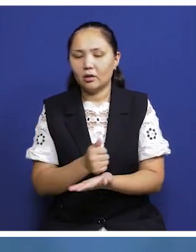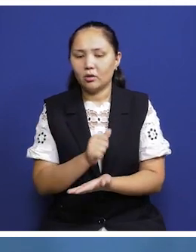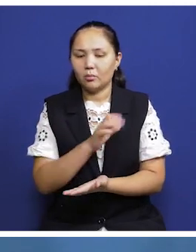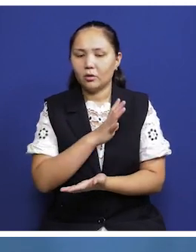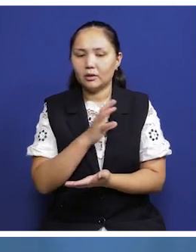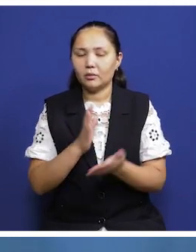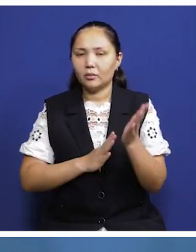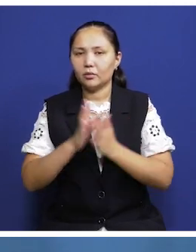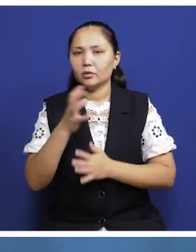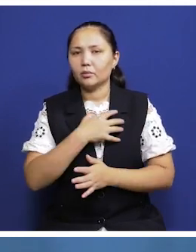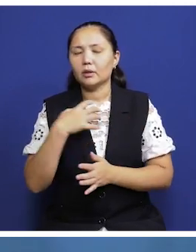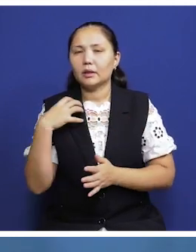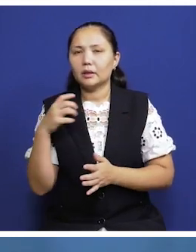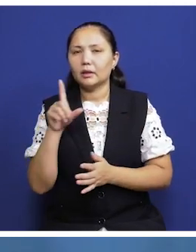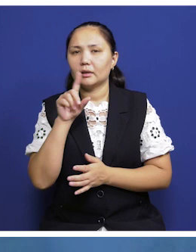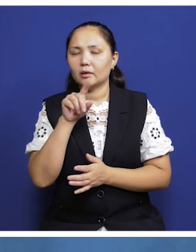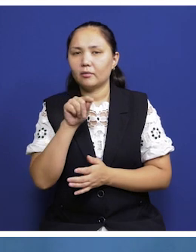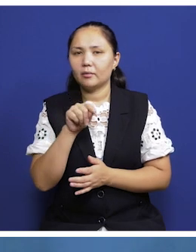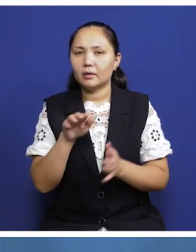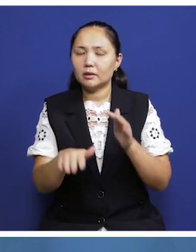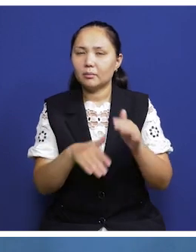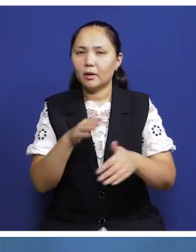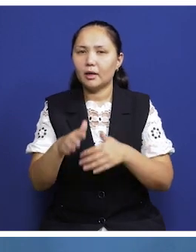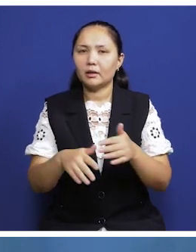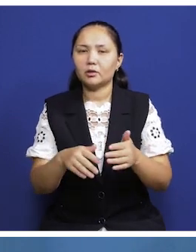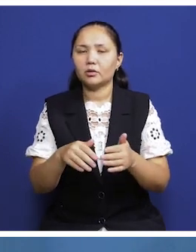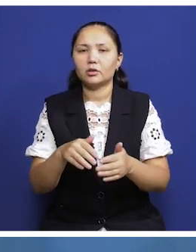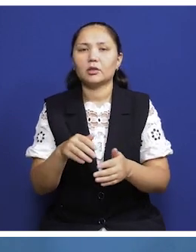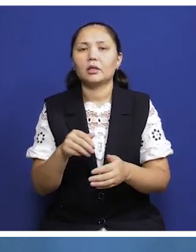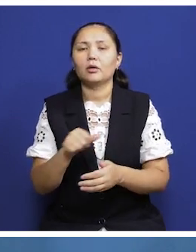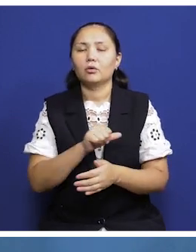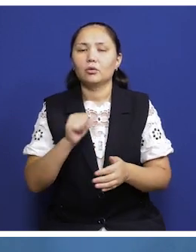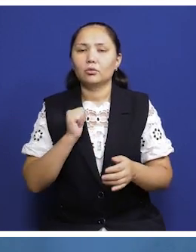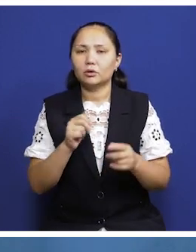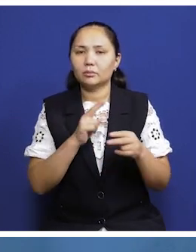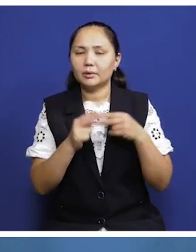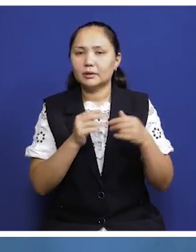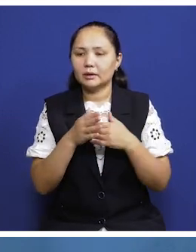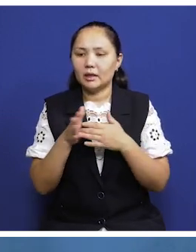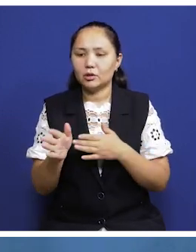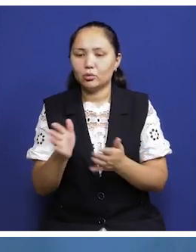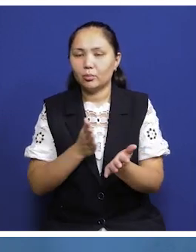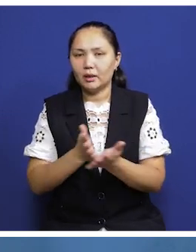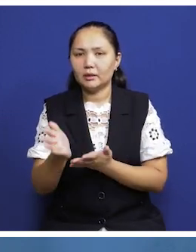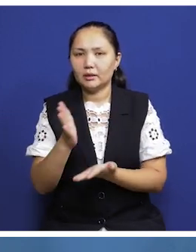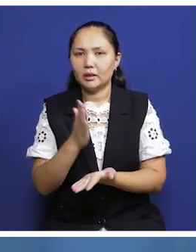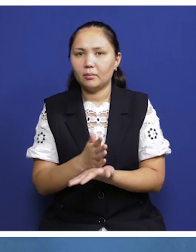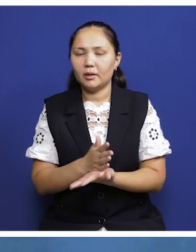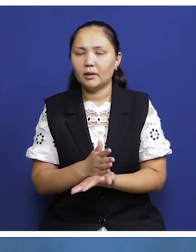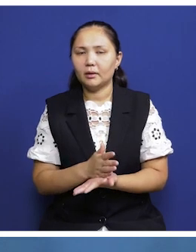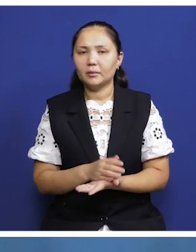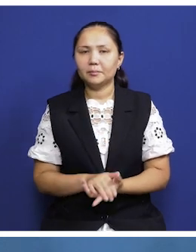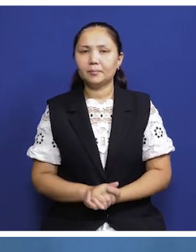şarbası, tavuk fabrikası deyimiz, kus fabrikası, jene de balık şarbası, jene de kooperatiflerde